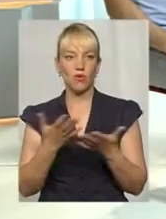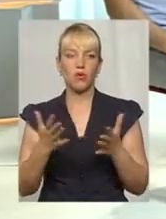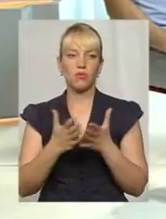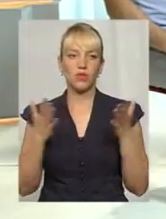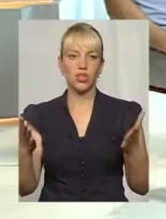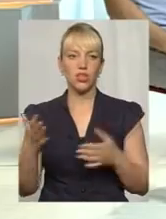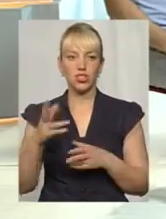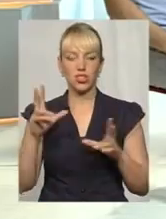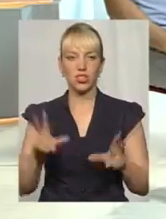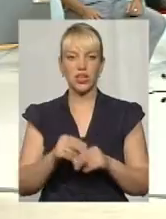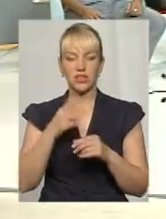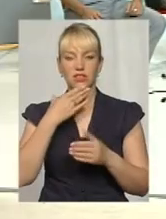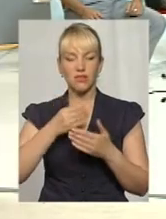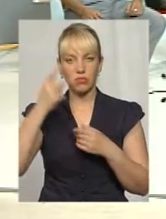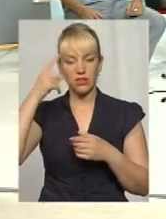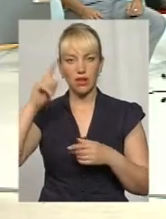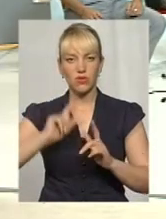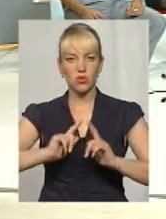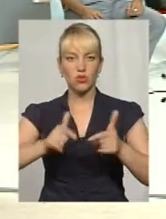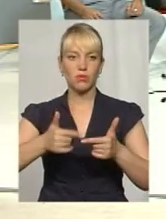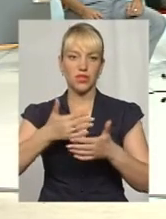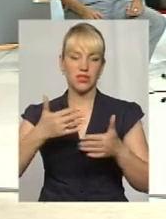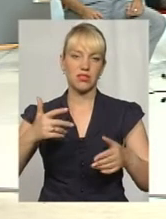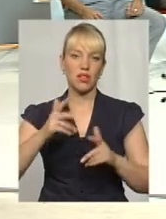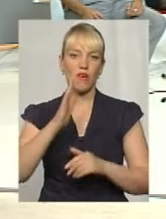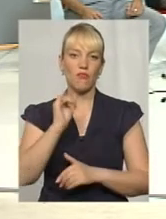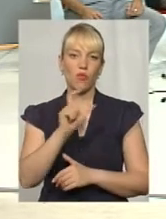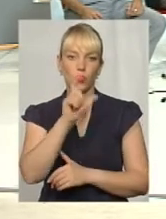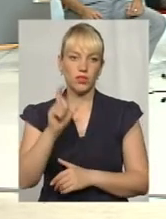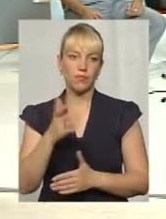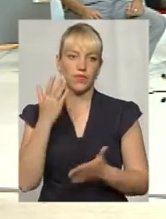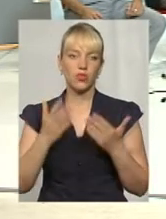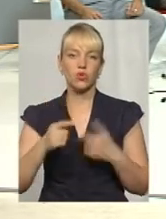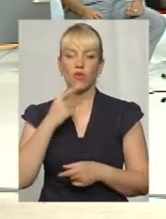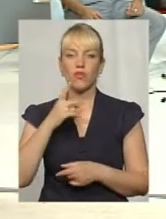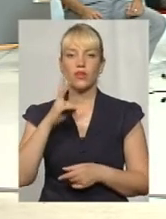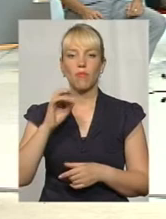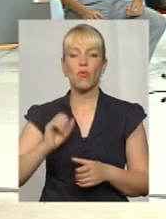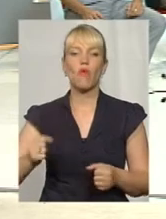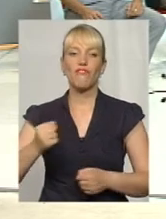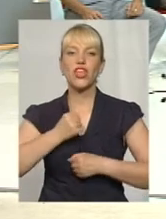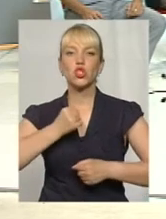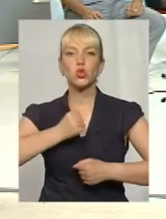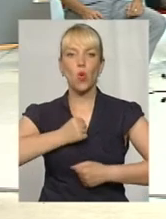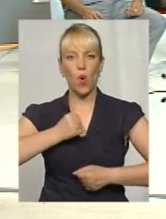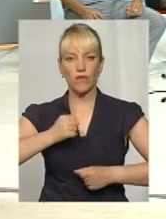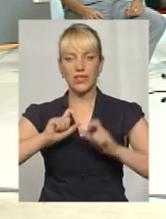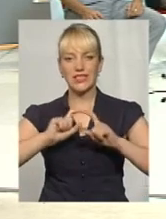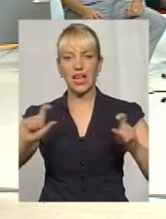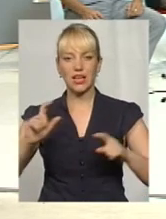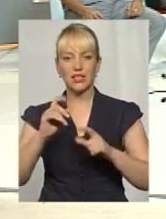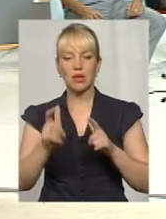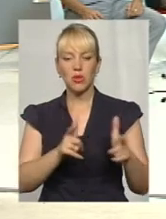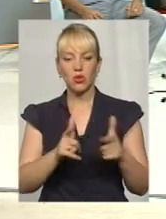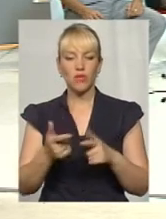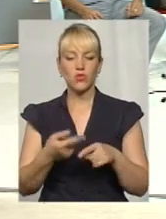в той чи інший вуз. Валерію Васильовичу, а якщо говорити про військовий заклад і підготовку саме цього напрямку